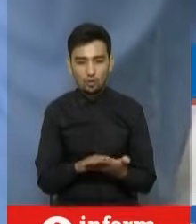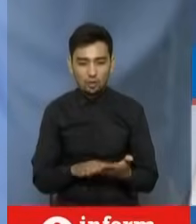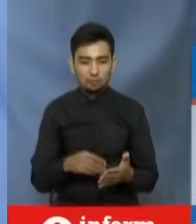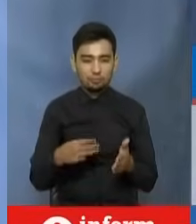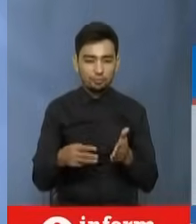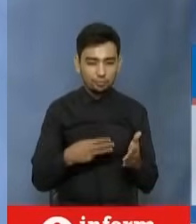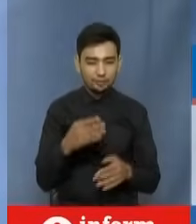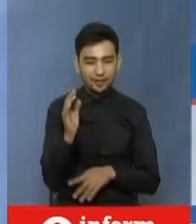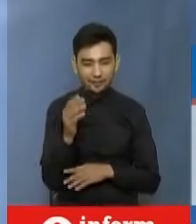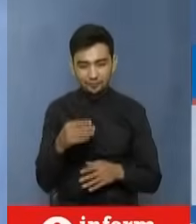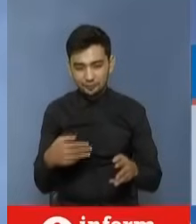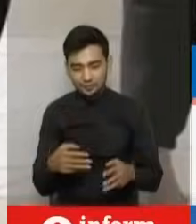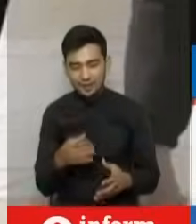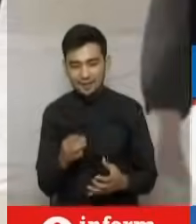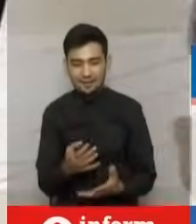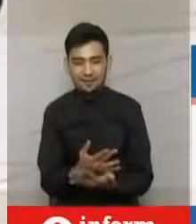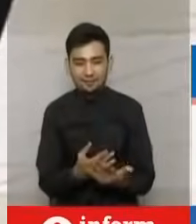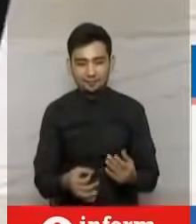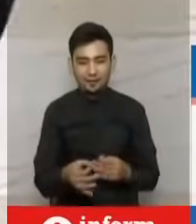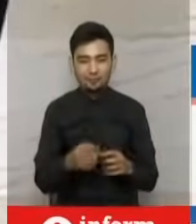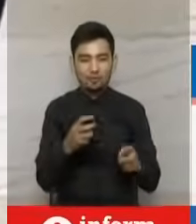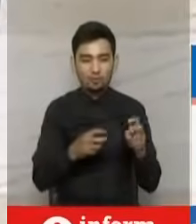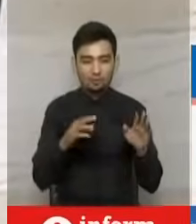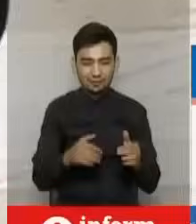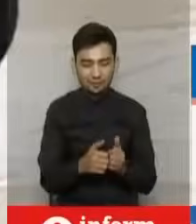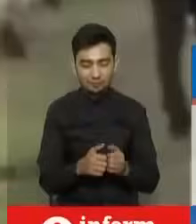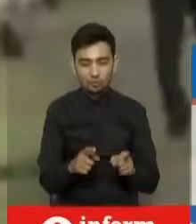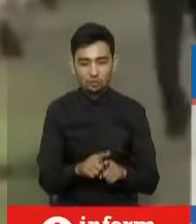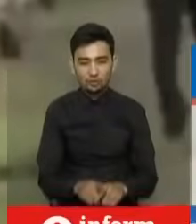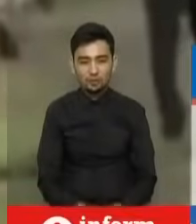покраску, побелку на территориях производственных предприятий.